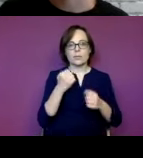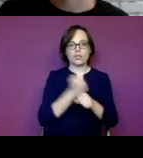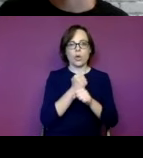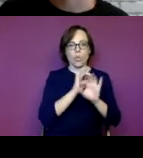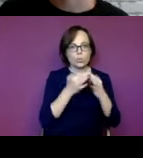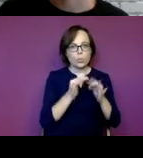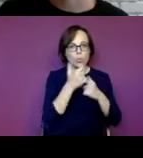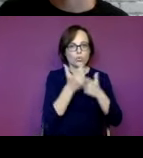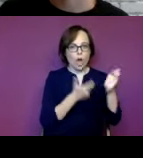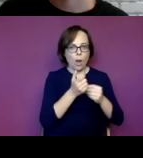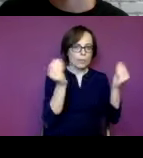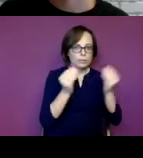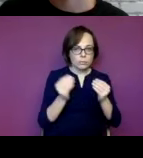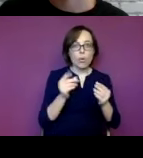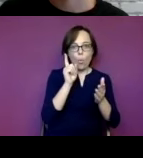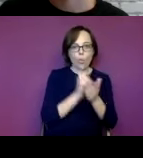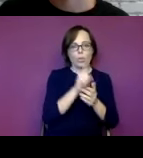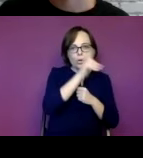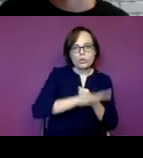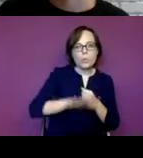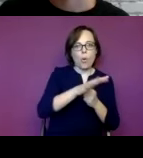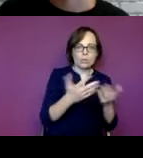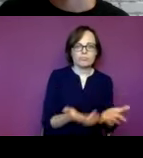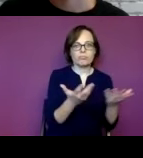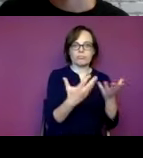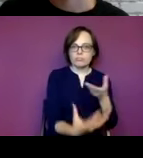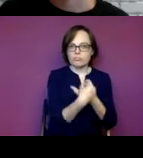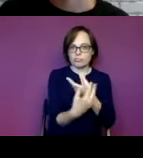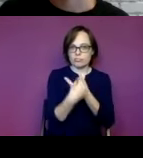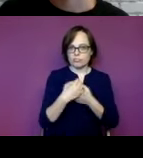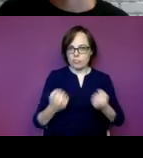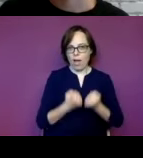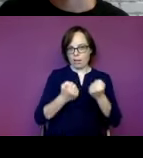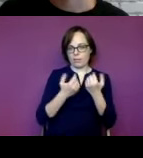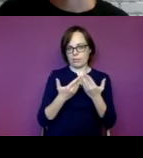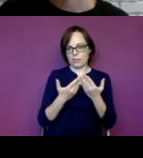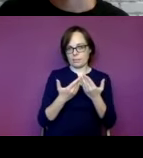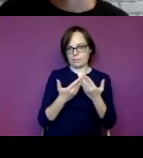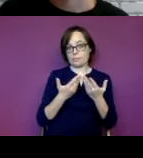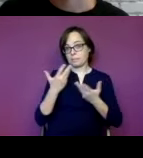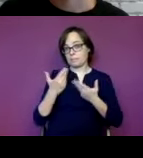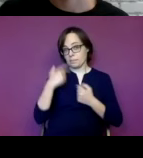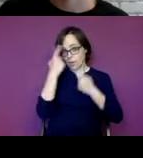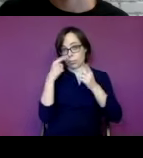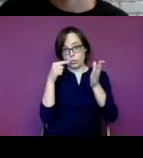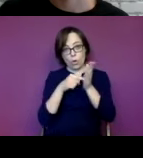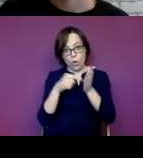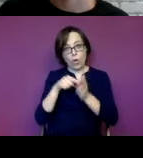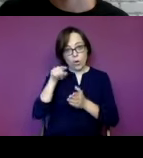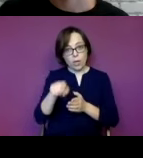środowisko, tą lokalną społeczność. I wydaje mi się, że paradoksalnie właśnie taka grupa osób